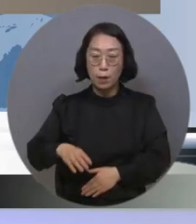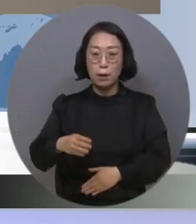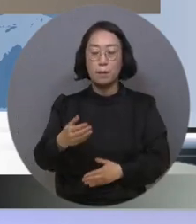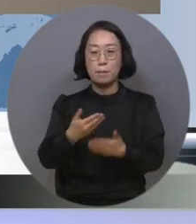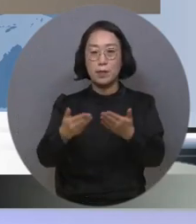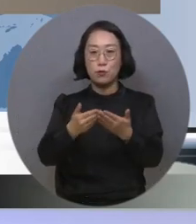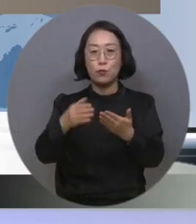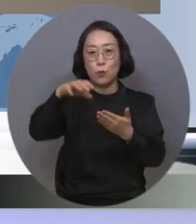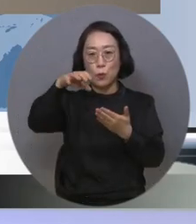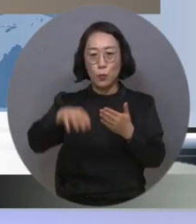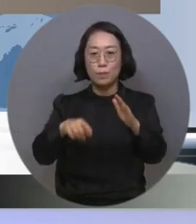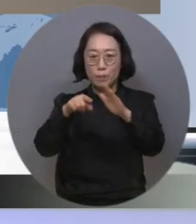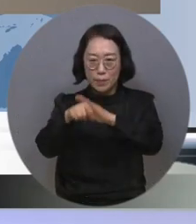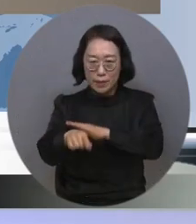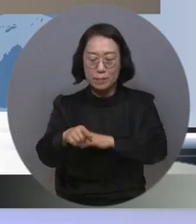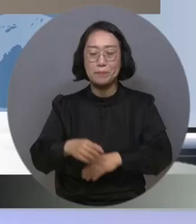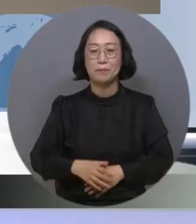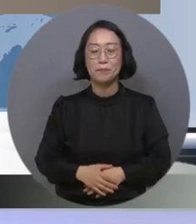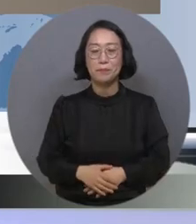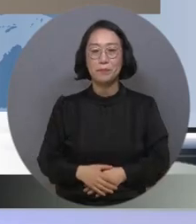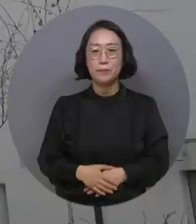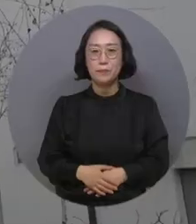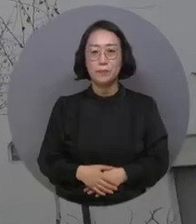정훈선 기자가 다녀왔습니다